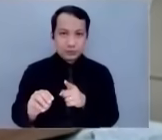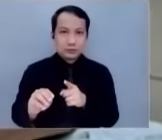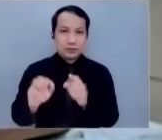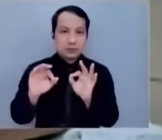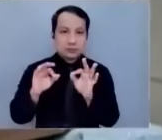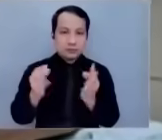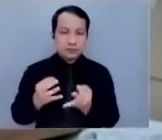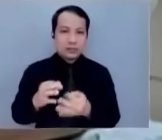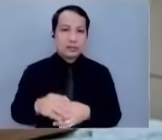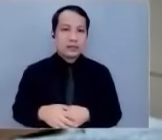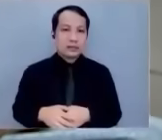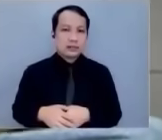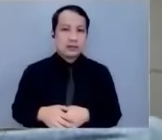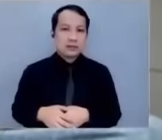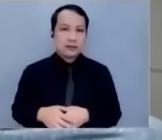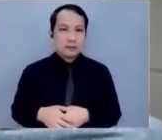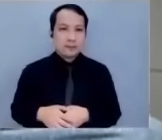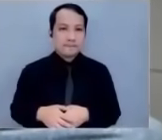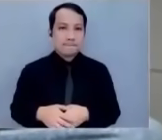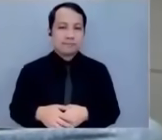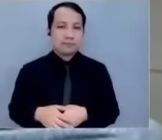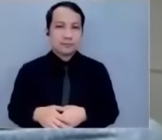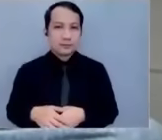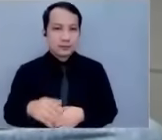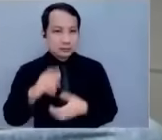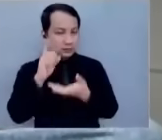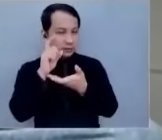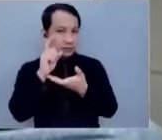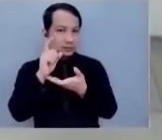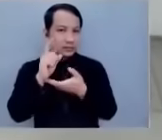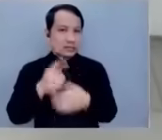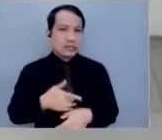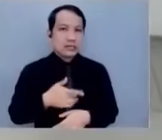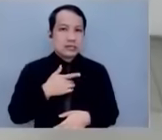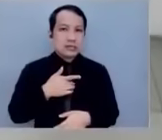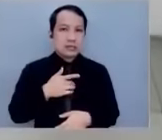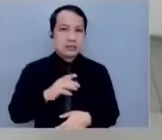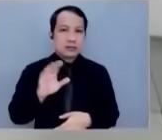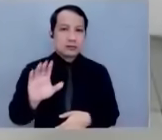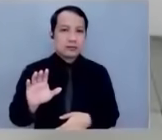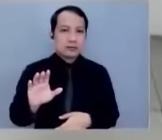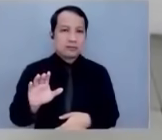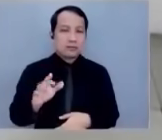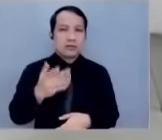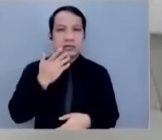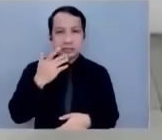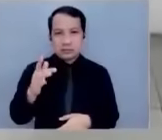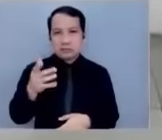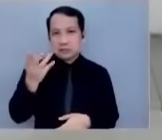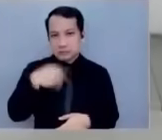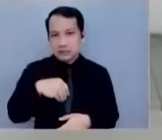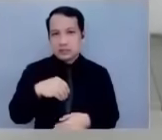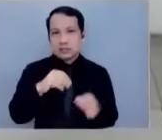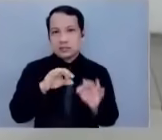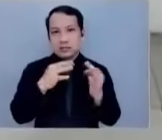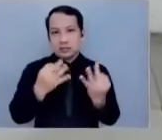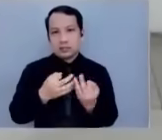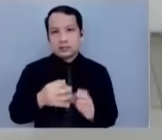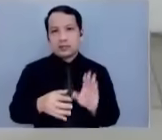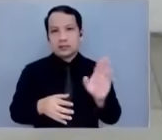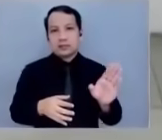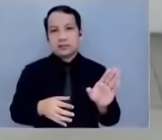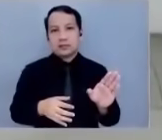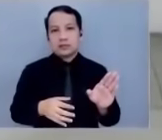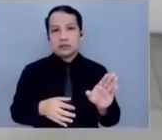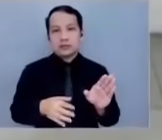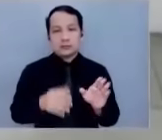nag-pictorial sila aga Alam mo Mararamdaman mo napakasarap namang panoorin itong pamilya na to kaya yung mga manonood talagang